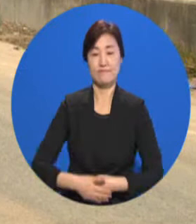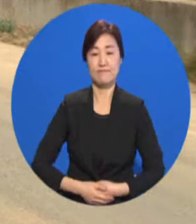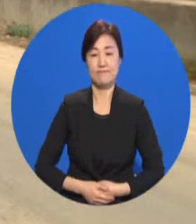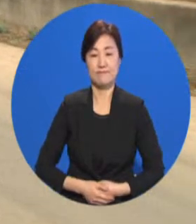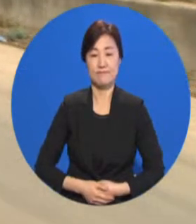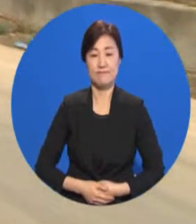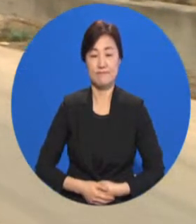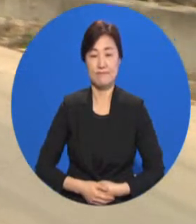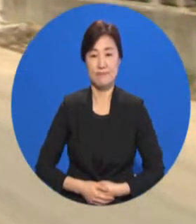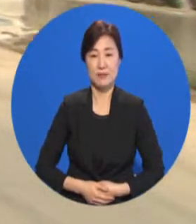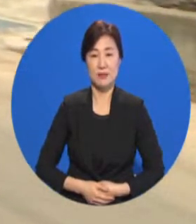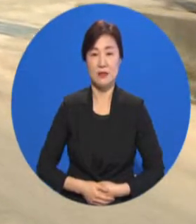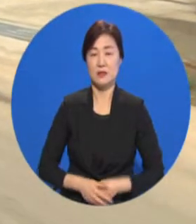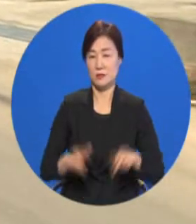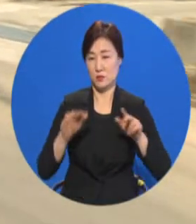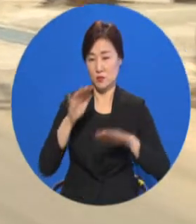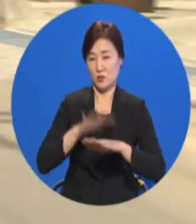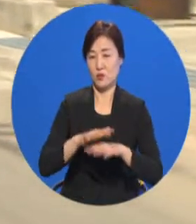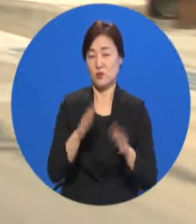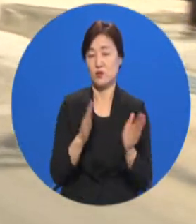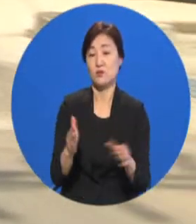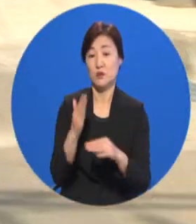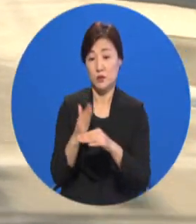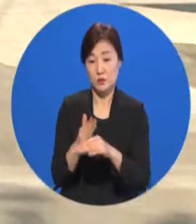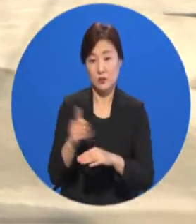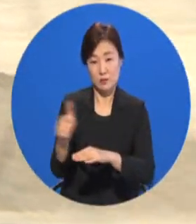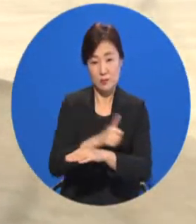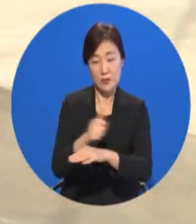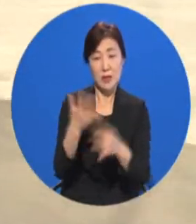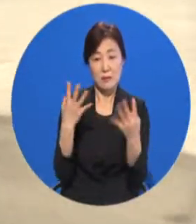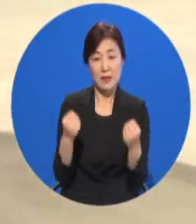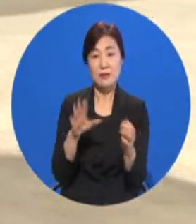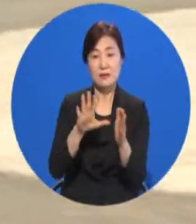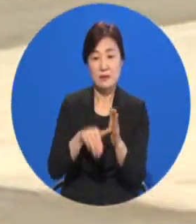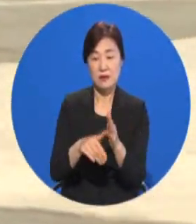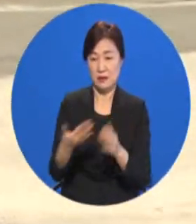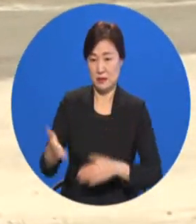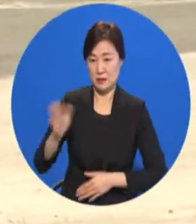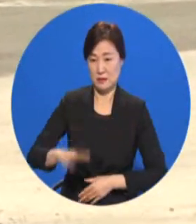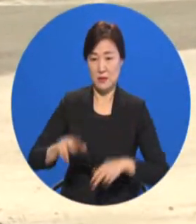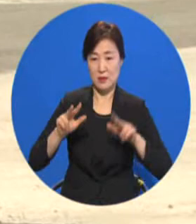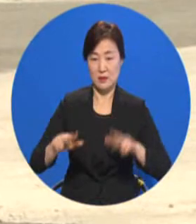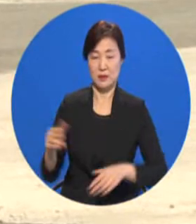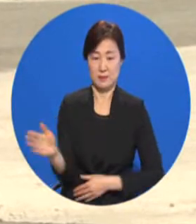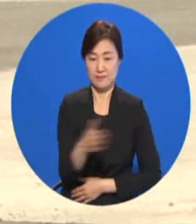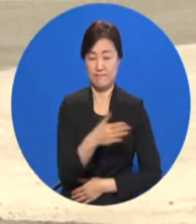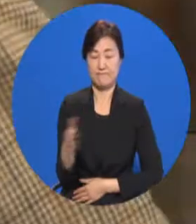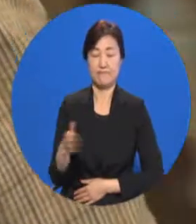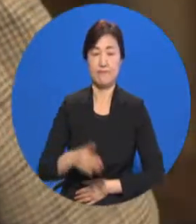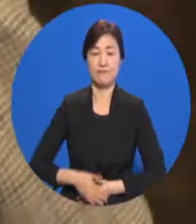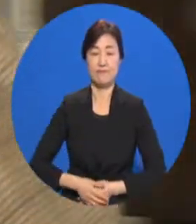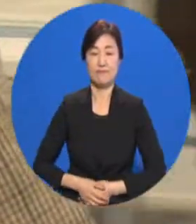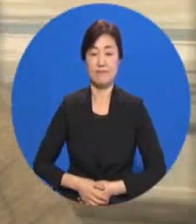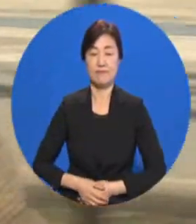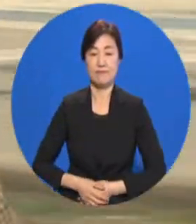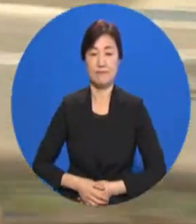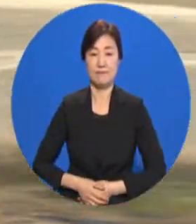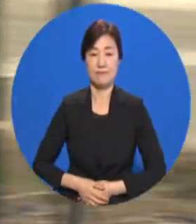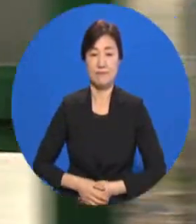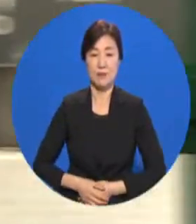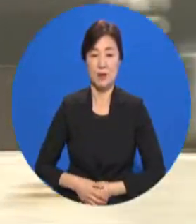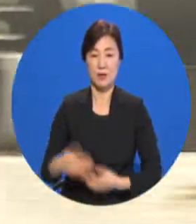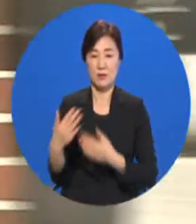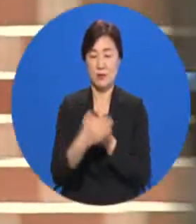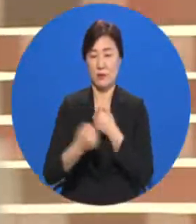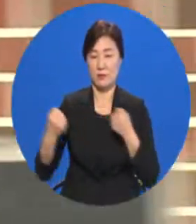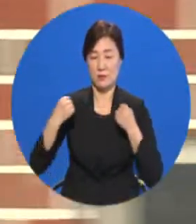같으면 영농기를 앞두고 논밭을 다니는 주민들이 많을 시기지만 인적이 뜸하기만 합니다. 면역력이